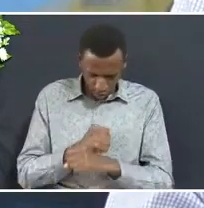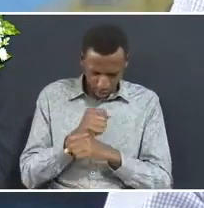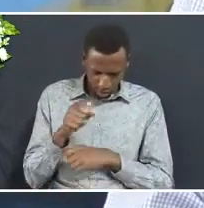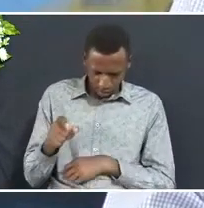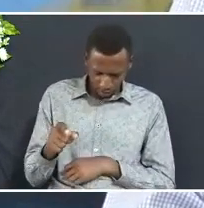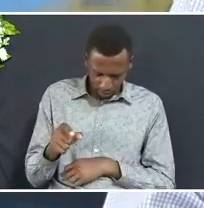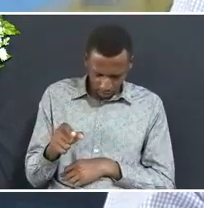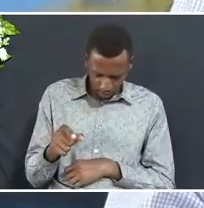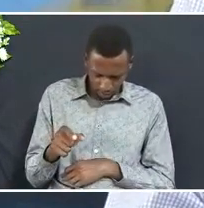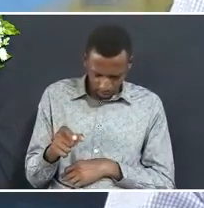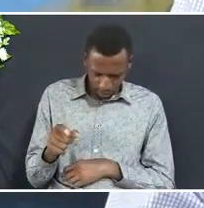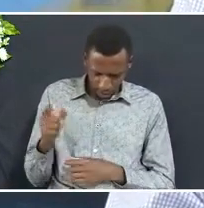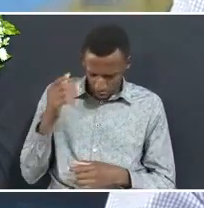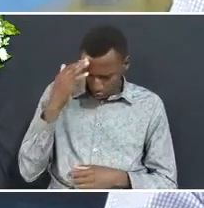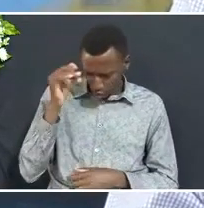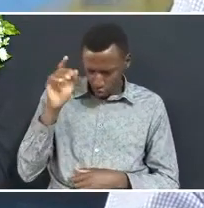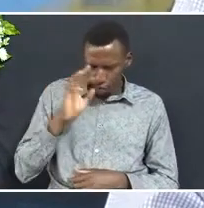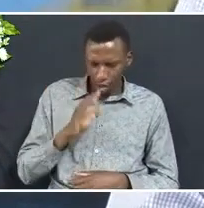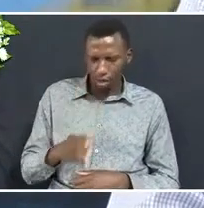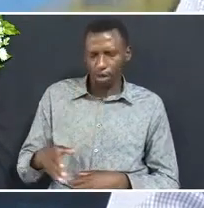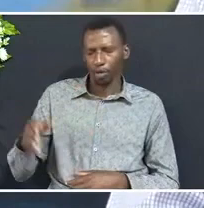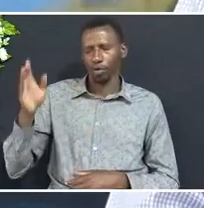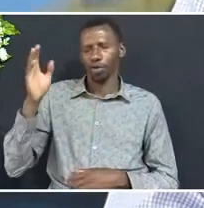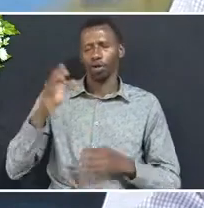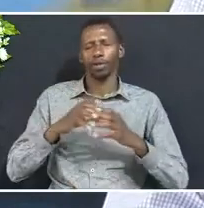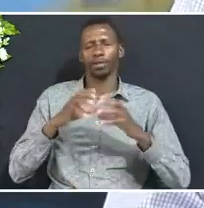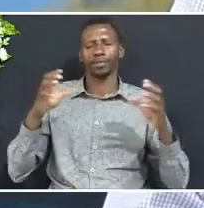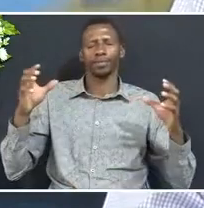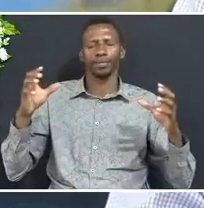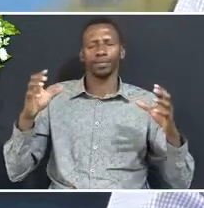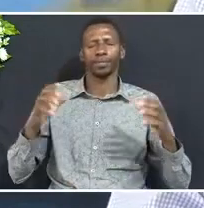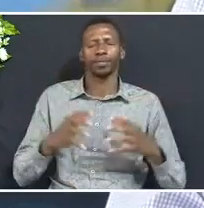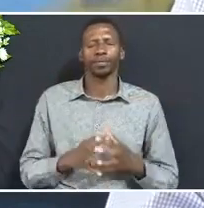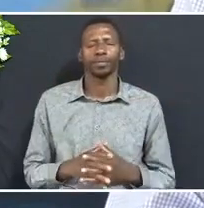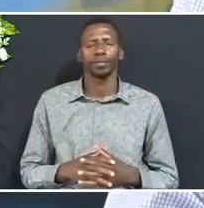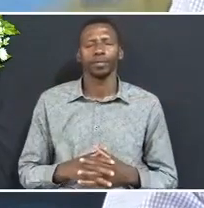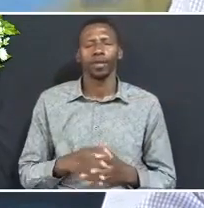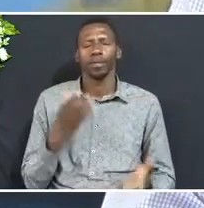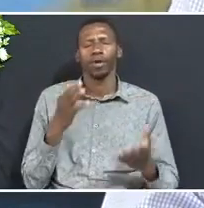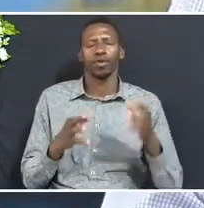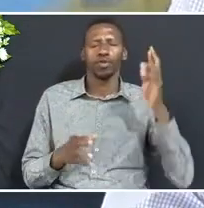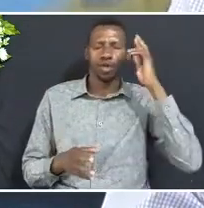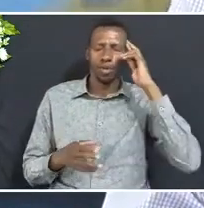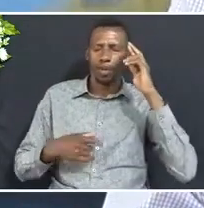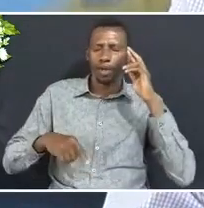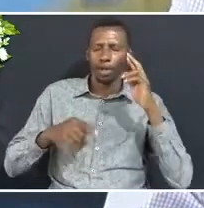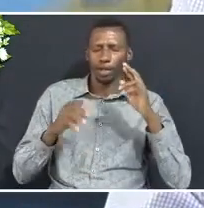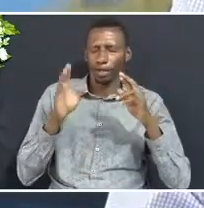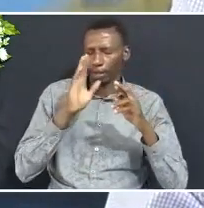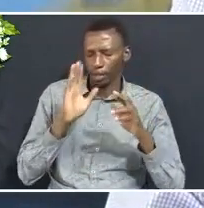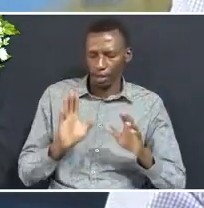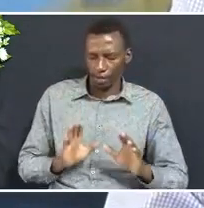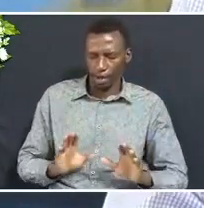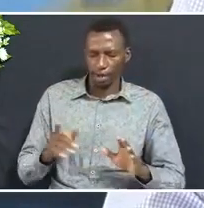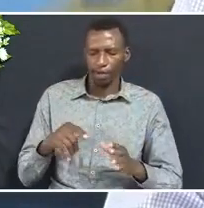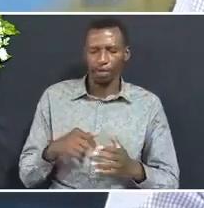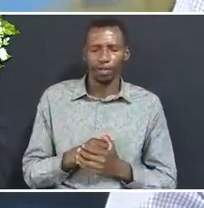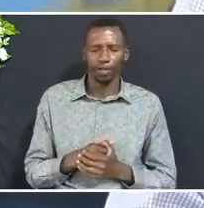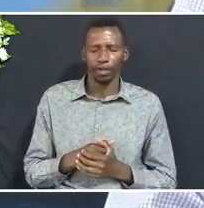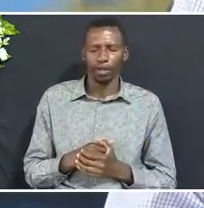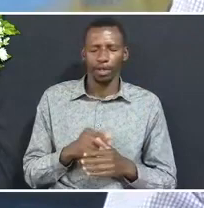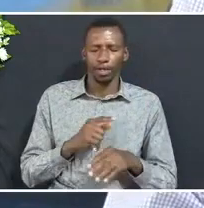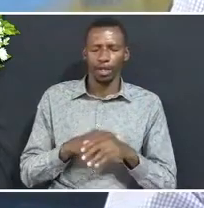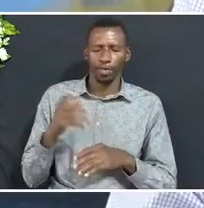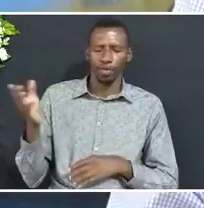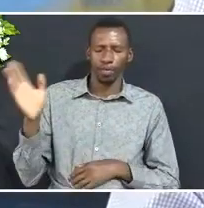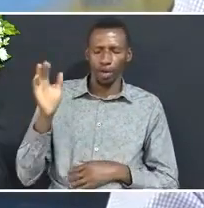Mungu, maana wewe ni Mungu mkuu. Tunaomba Baba ili uweze kutukumbuka, usituache siku ya kurudi kwako. Hata na